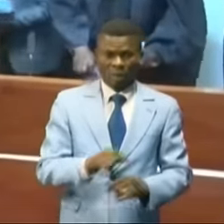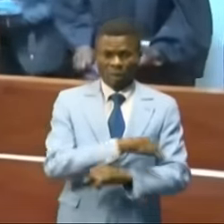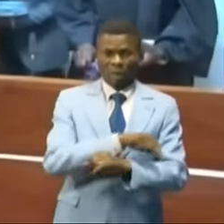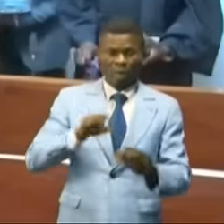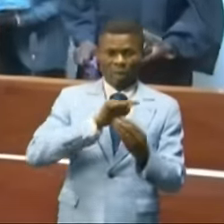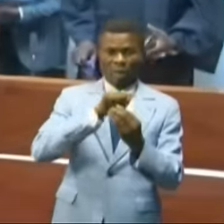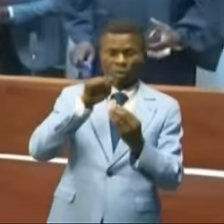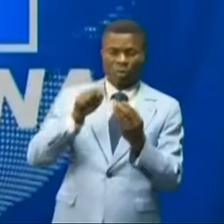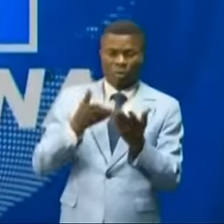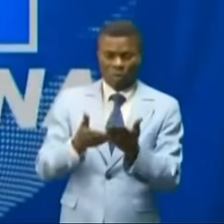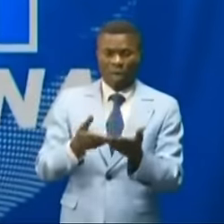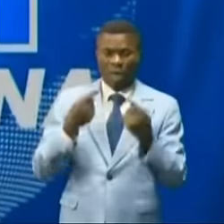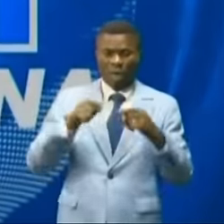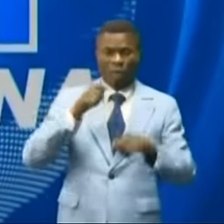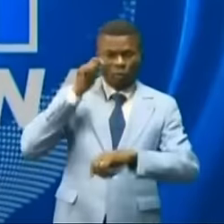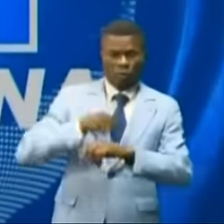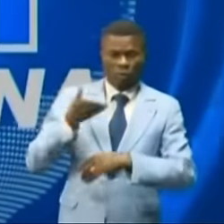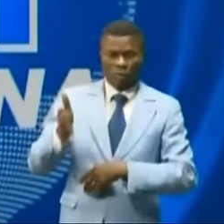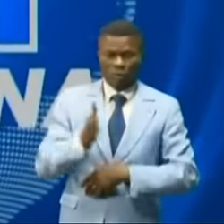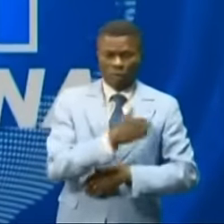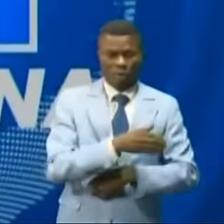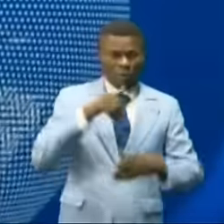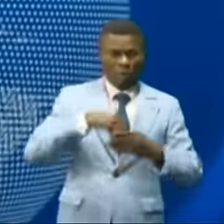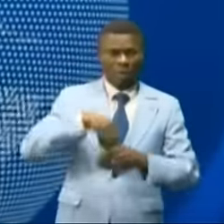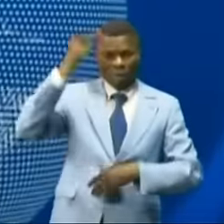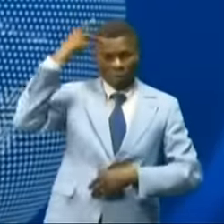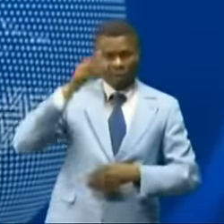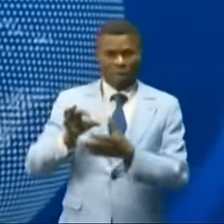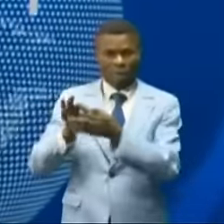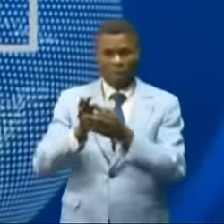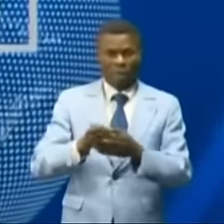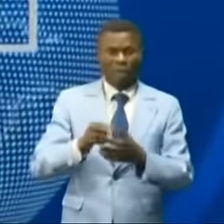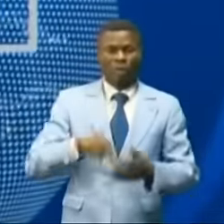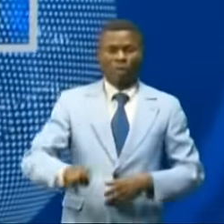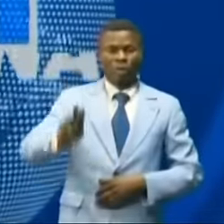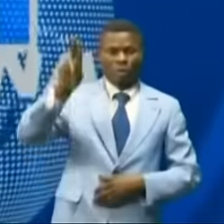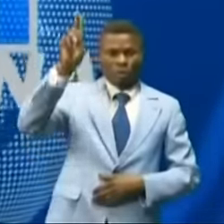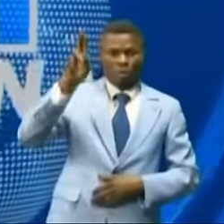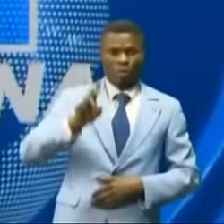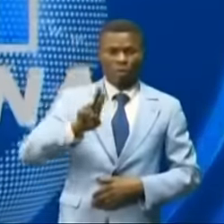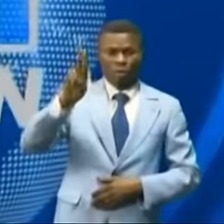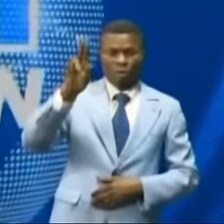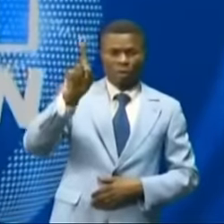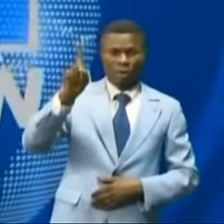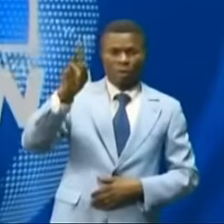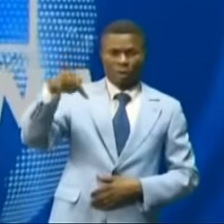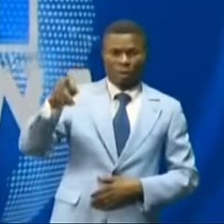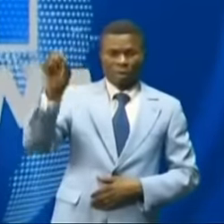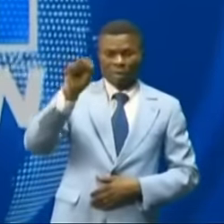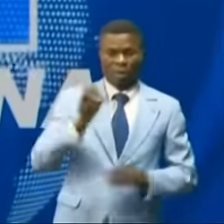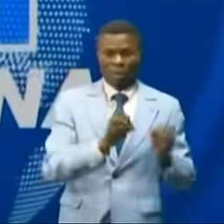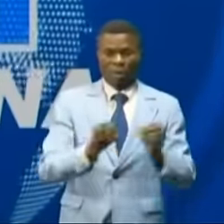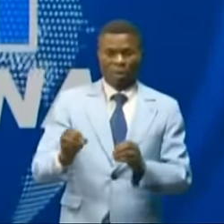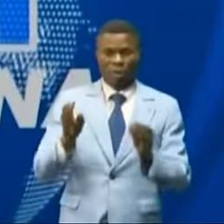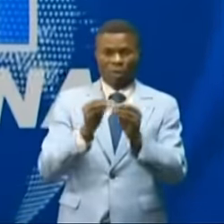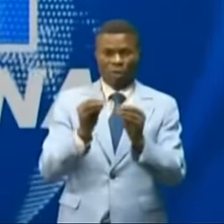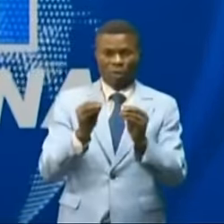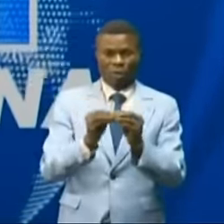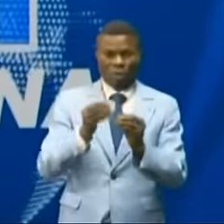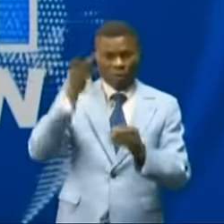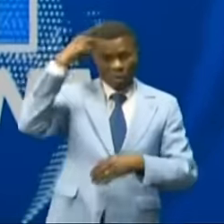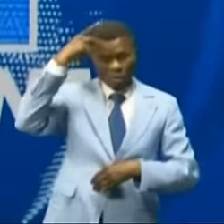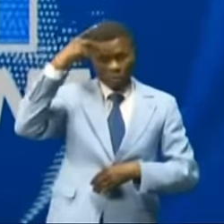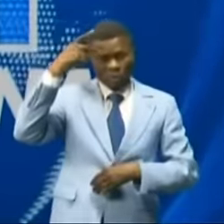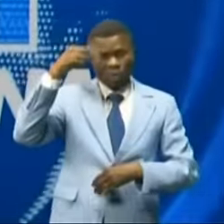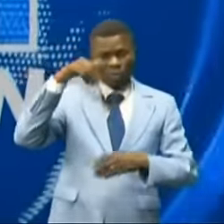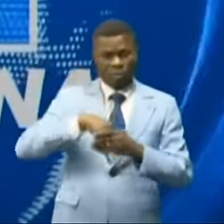comptes. Et puis en politique, l'Union pour la démocratie et le progrès social UDPS a organisé une matinée